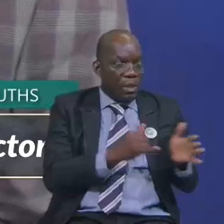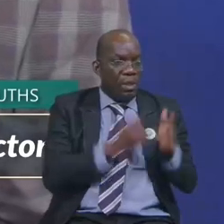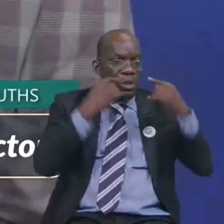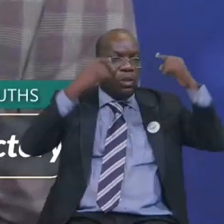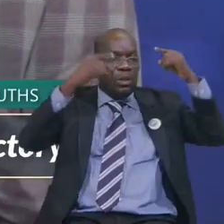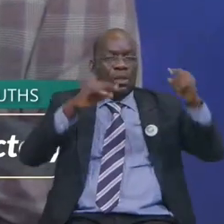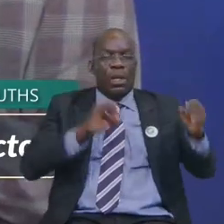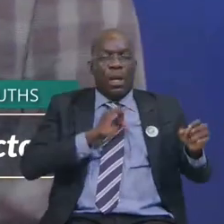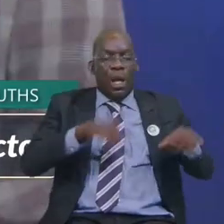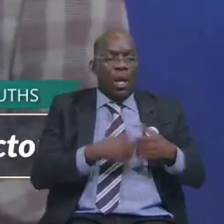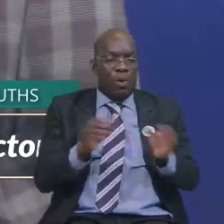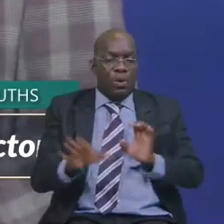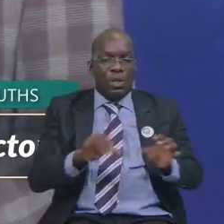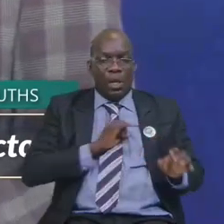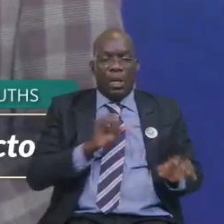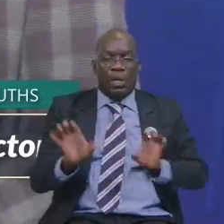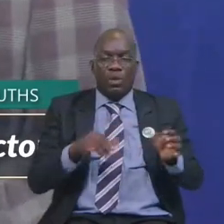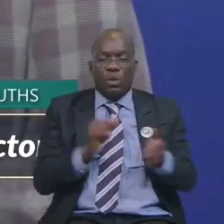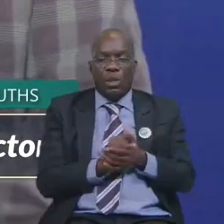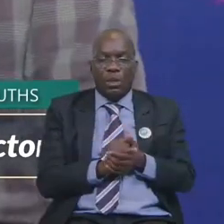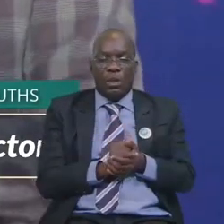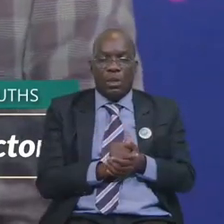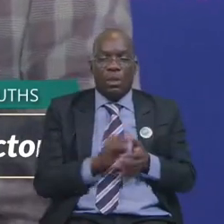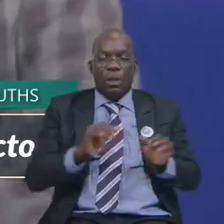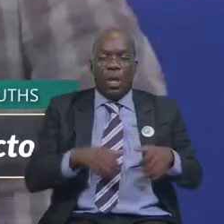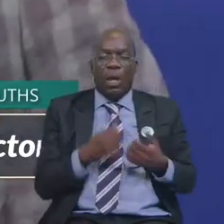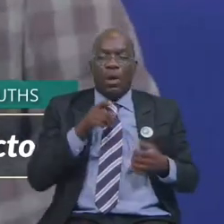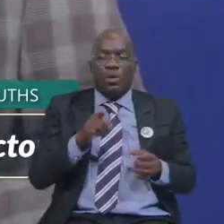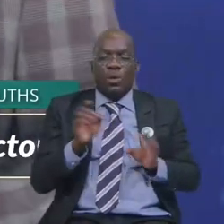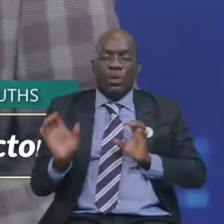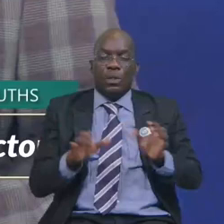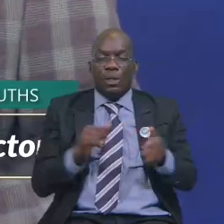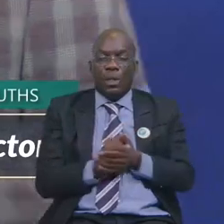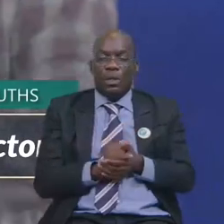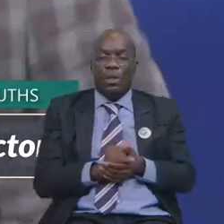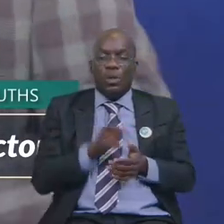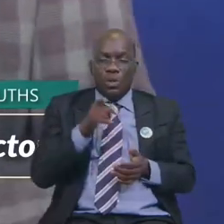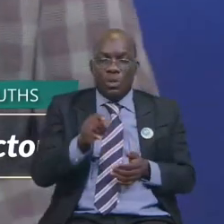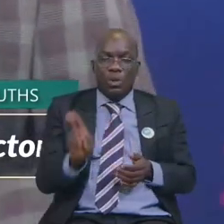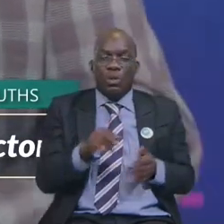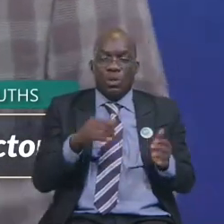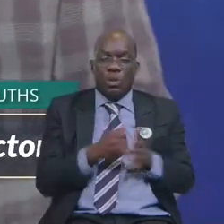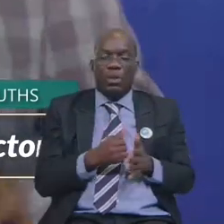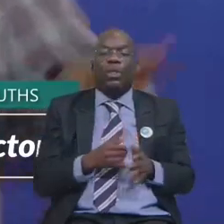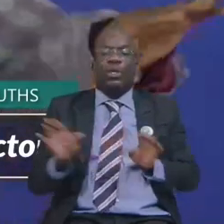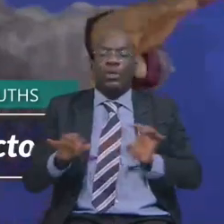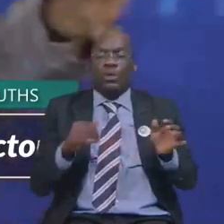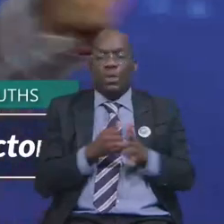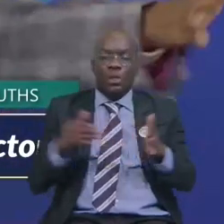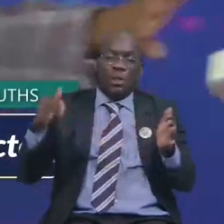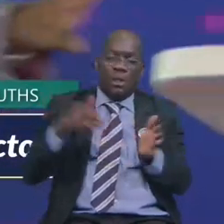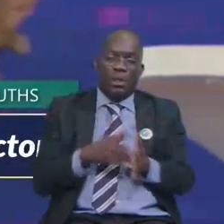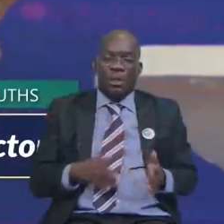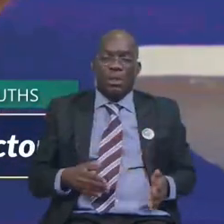fait maintenant tu l'as fait maximiser sur répète le les